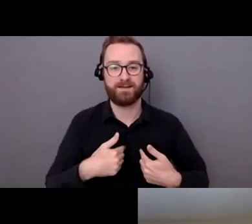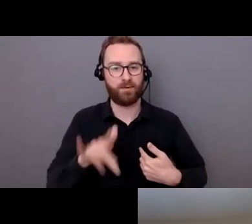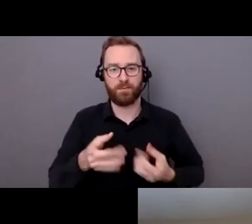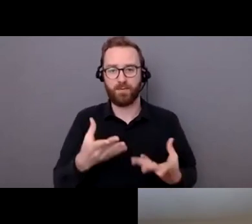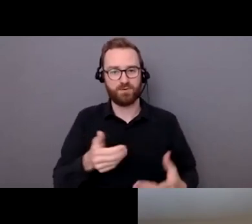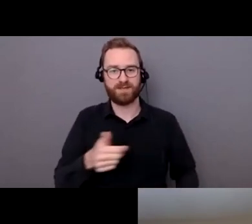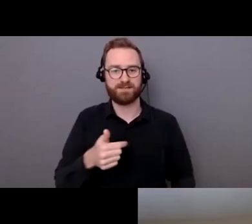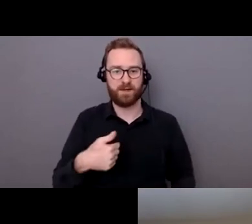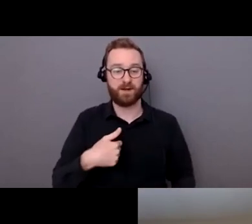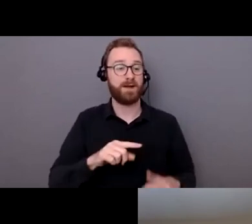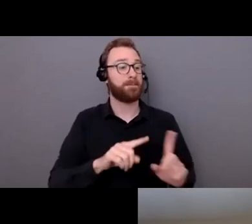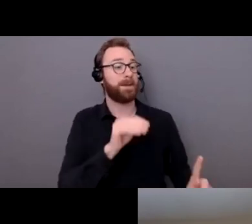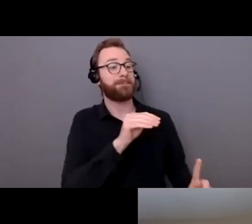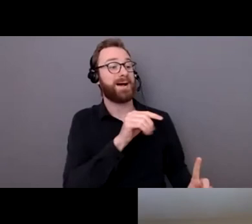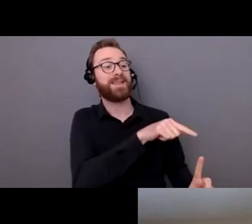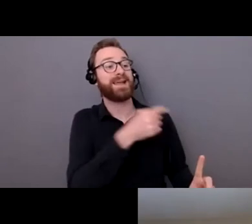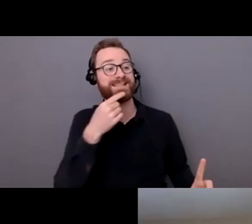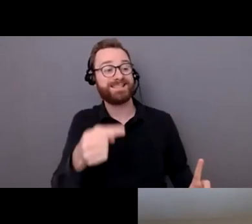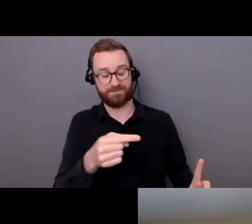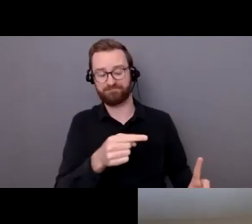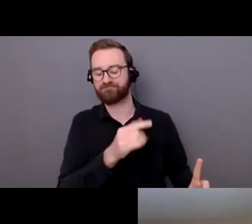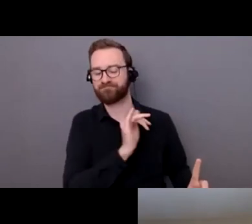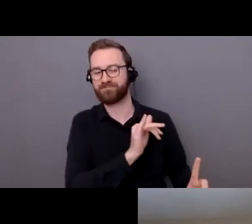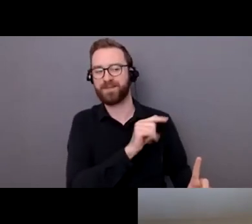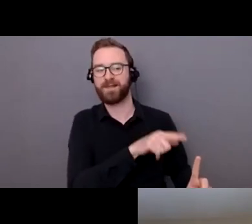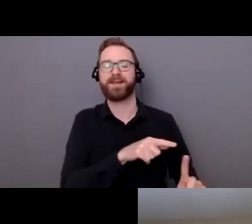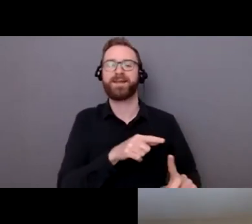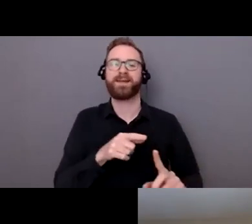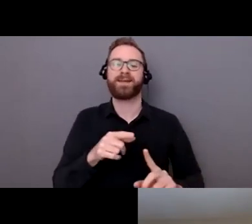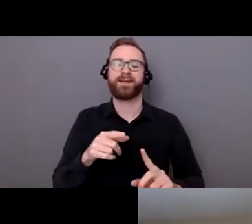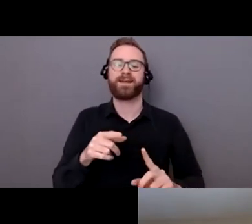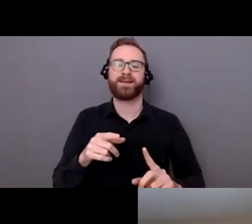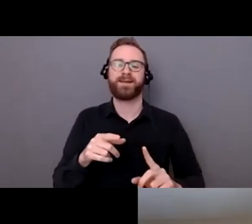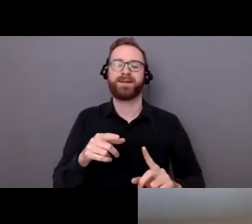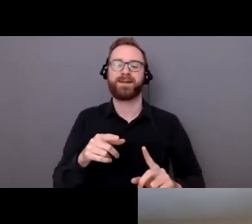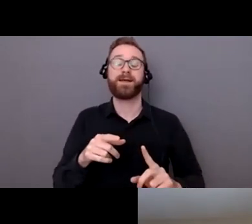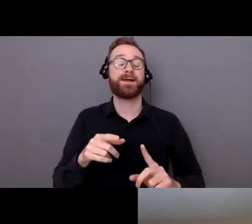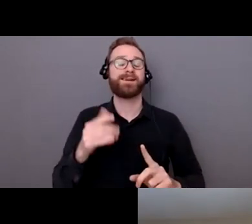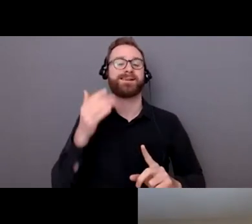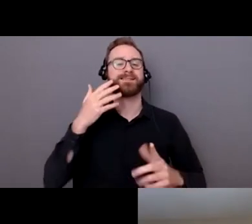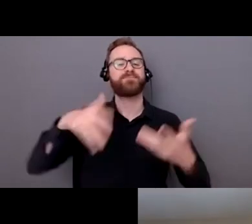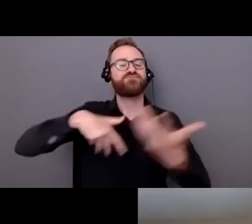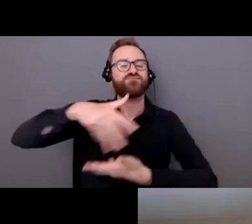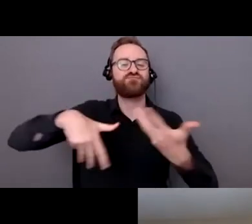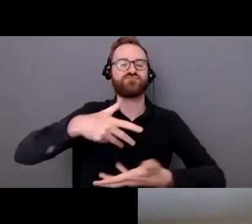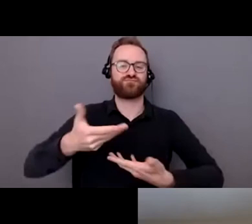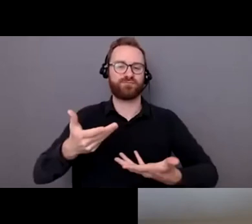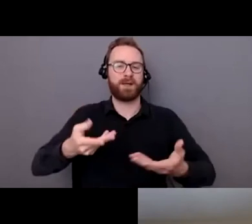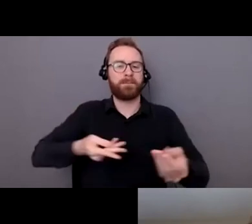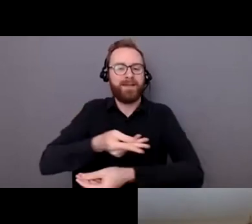disait Martin. Je trouve que le pain aux bananes partagé devant la machine à café est plus